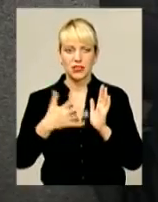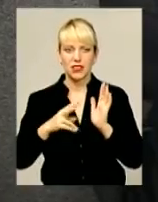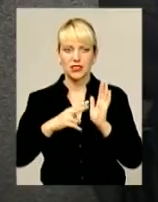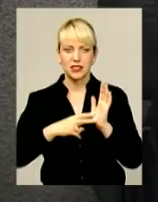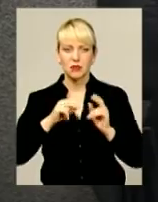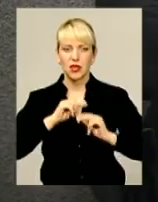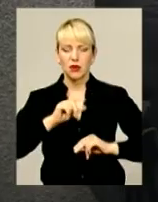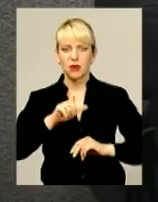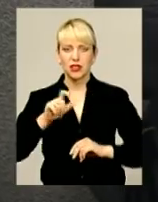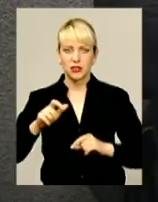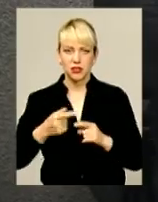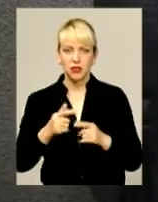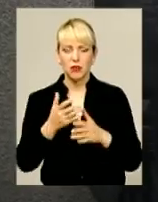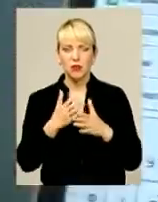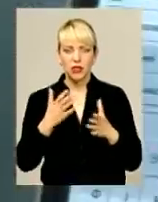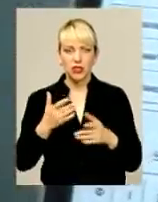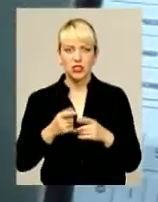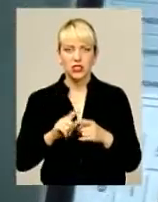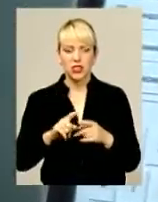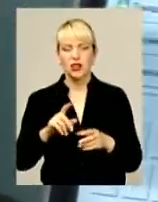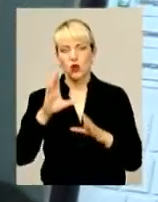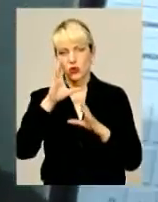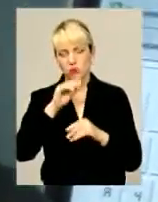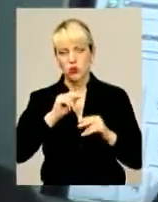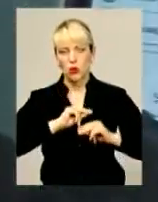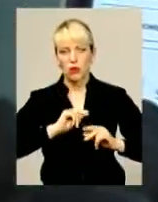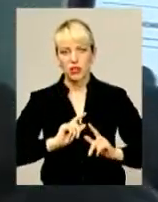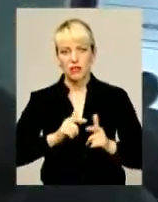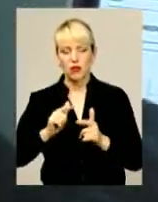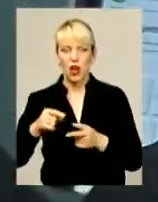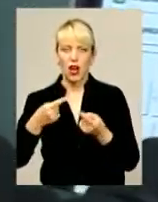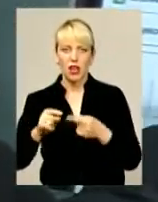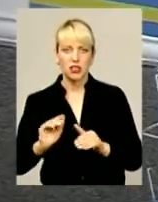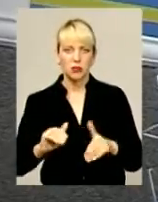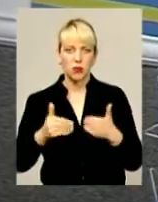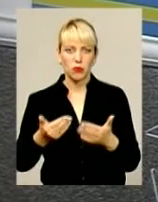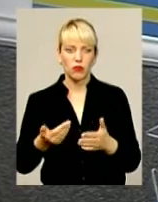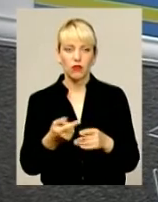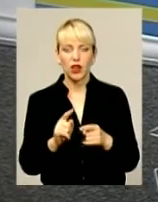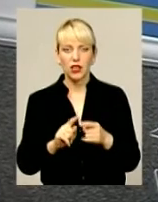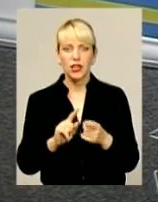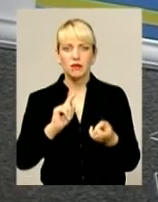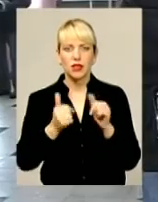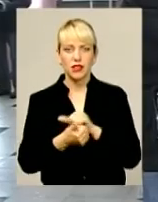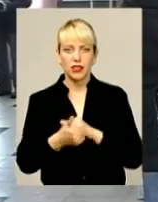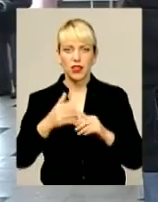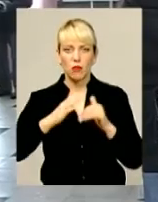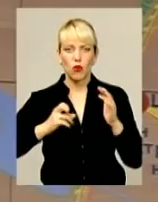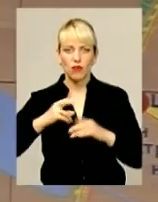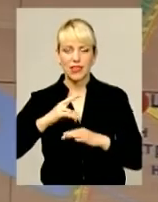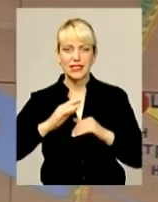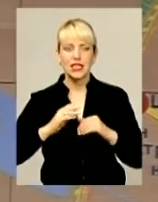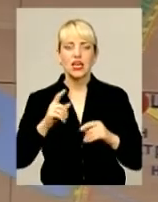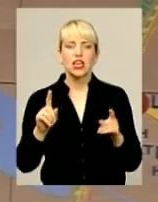бійців. Менше чверті з них успішно працевлаштувалися. Решті ж запропонували змінити власній професію або спеціальність на